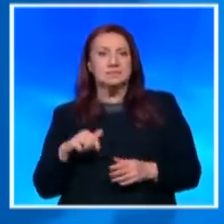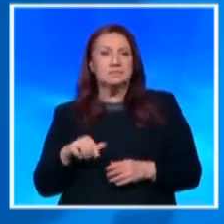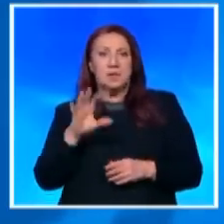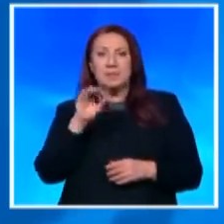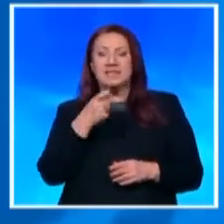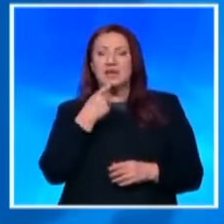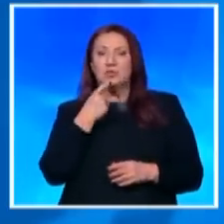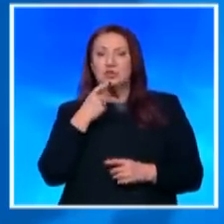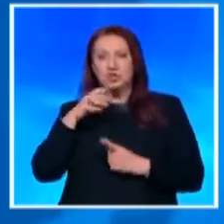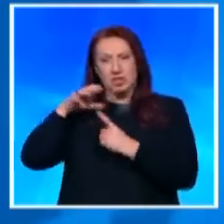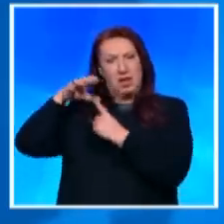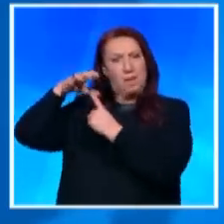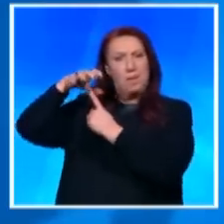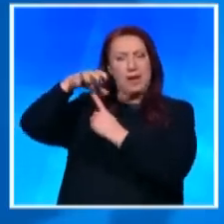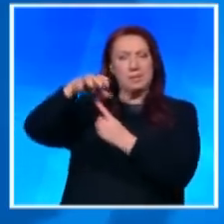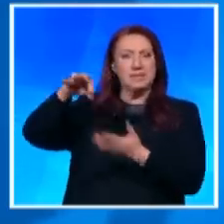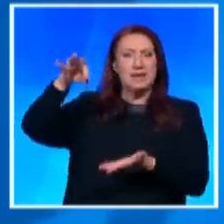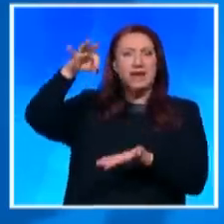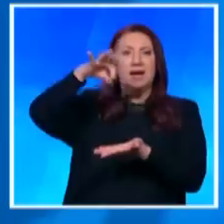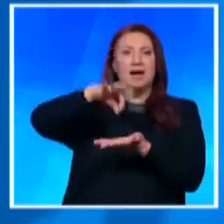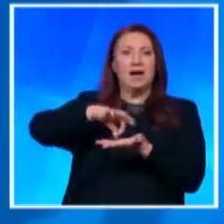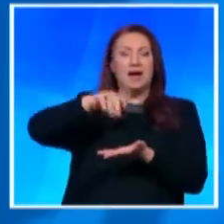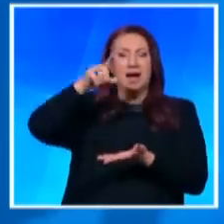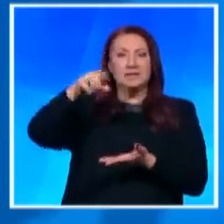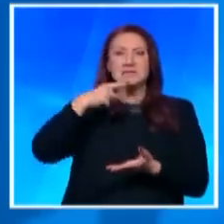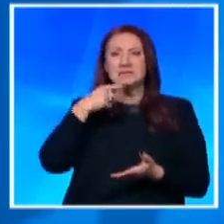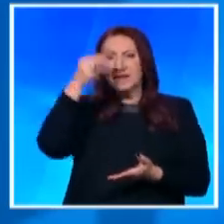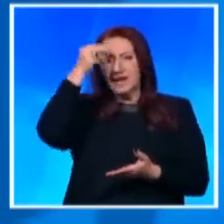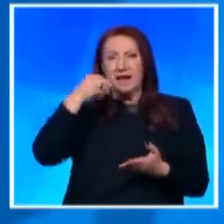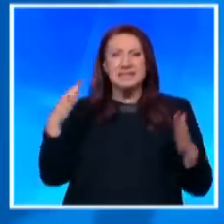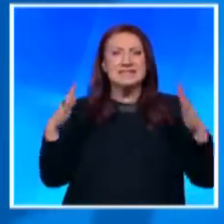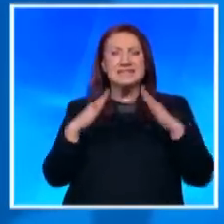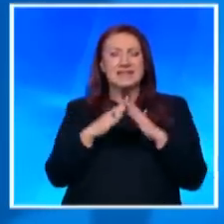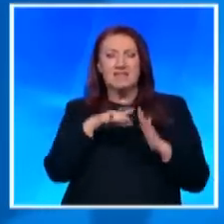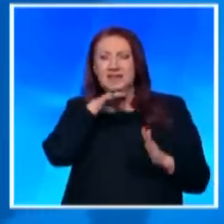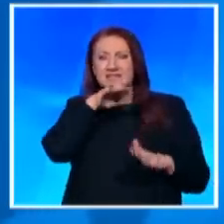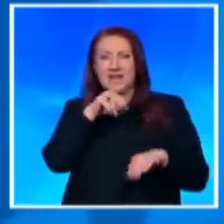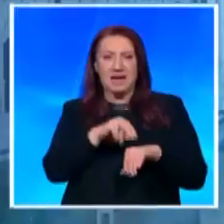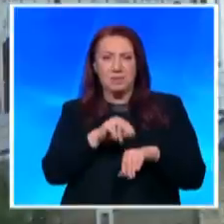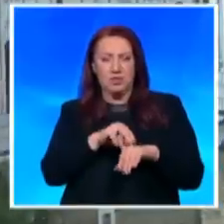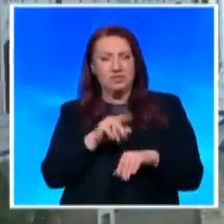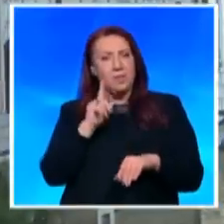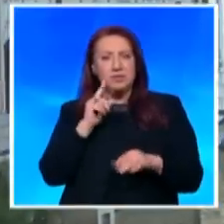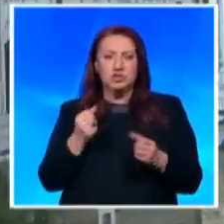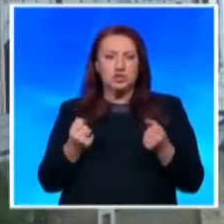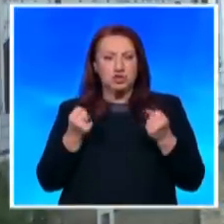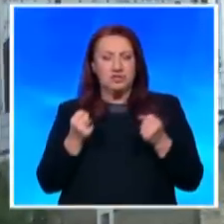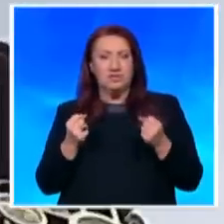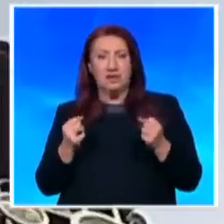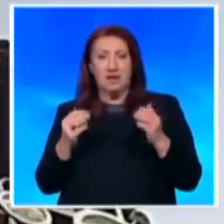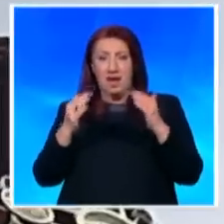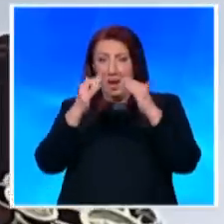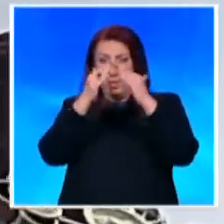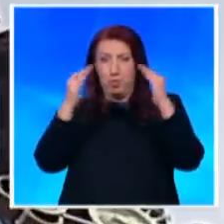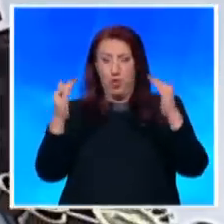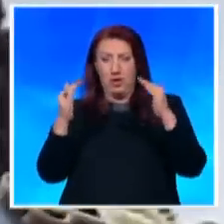аварийно върху купола на новия храм Свети Архангели в архитектурния резерват Стария Пловдив, мъжът е невредим. На покрива на църквата са разместени